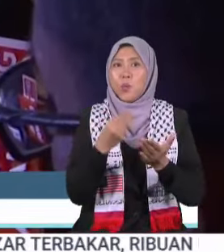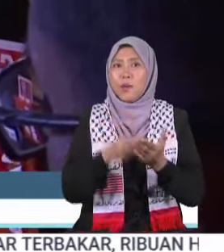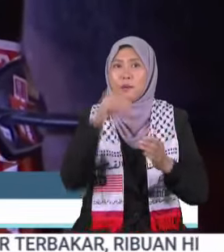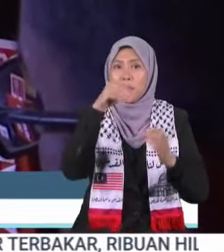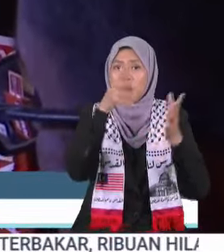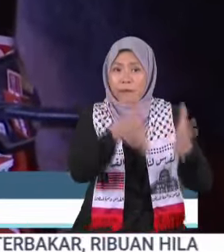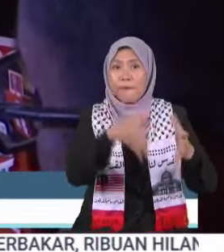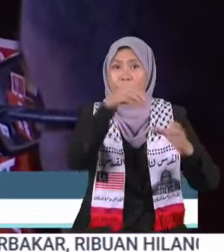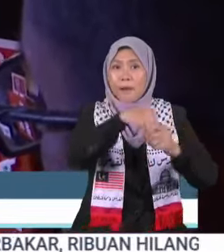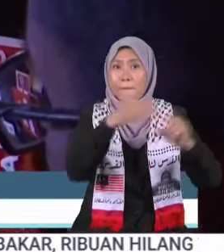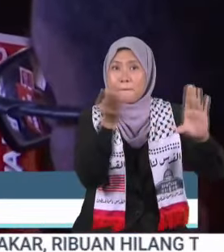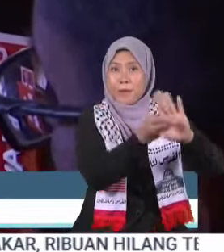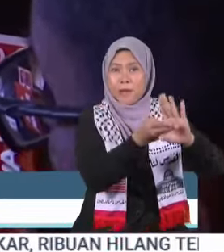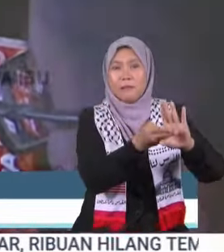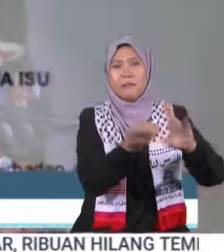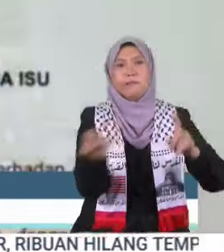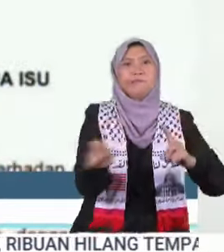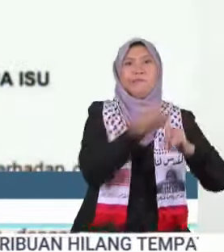kita